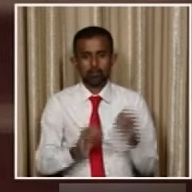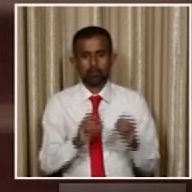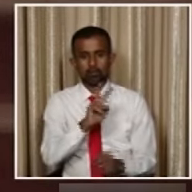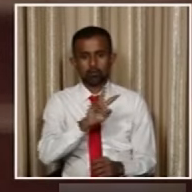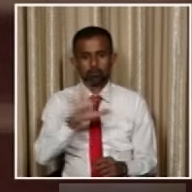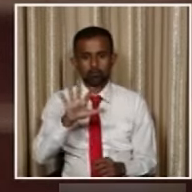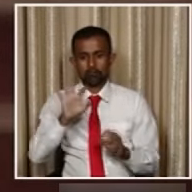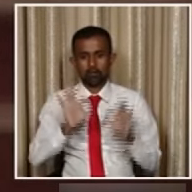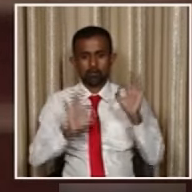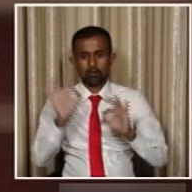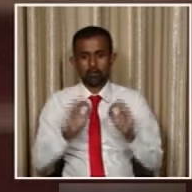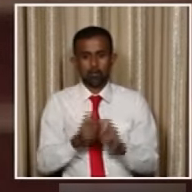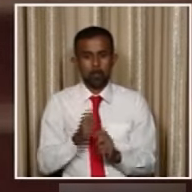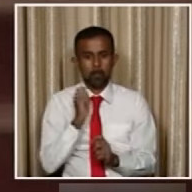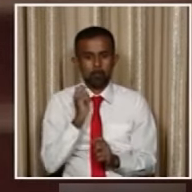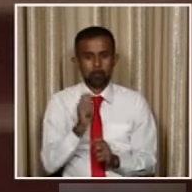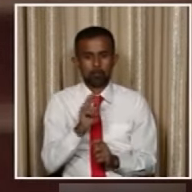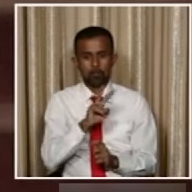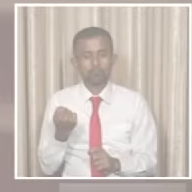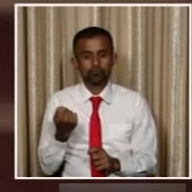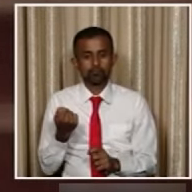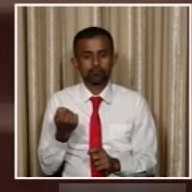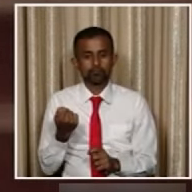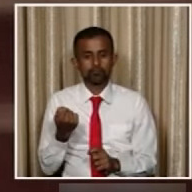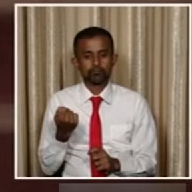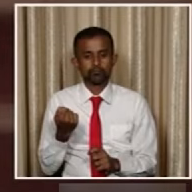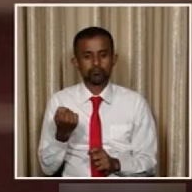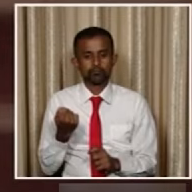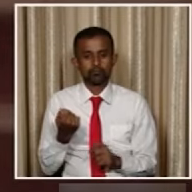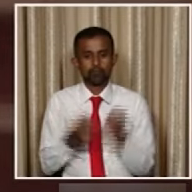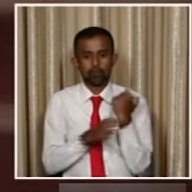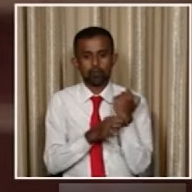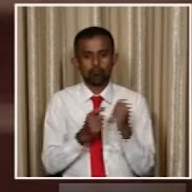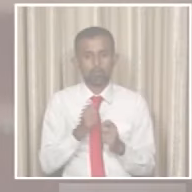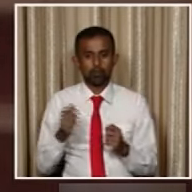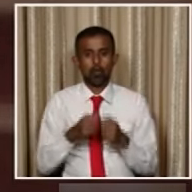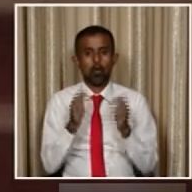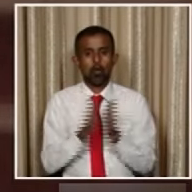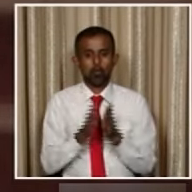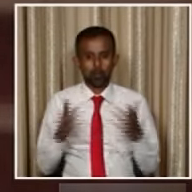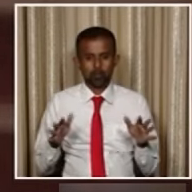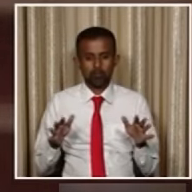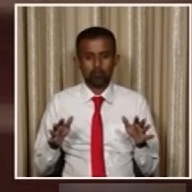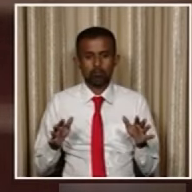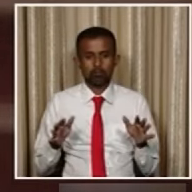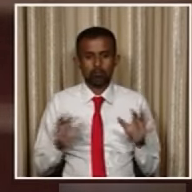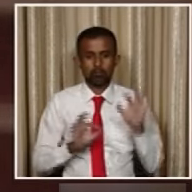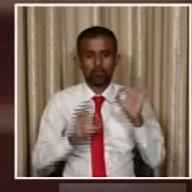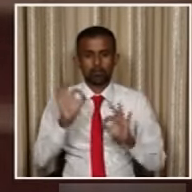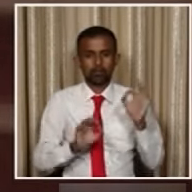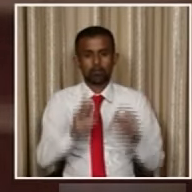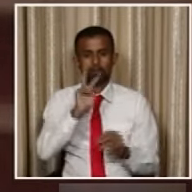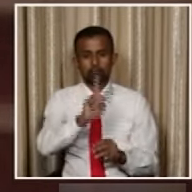වැටුප් පැඩිවීමක් දීලා 25000 දක්වා වූ cost of living allowance එක දීලා ඔක්කොම කරත් යන්නේ